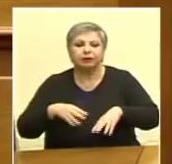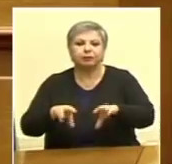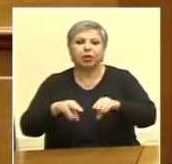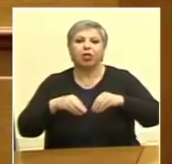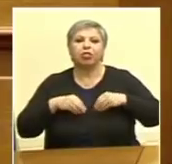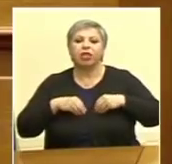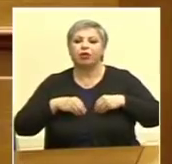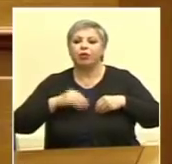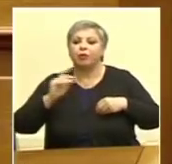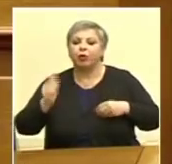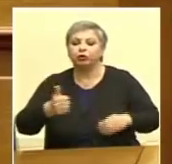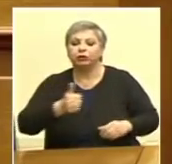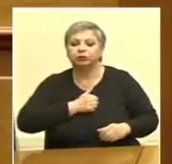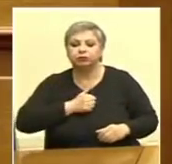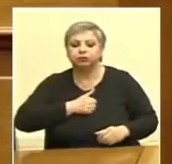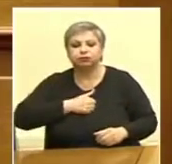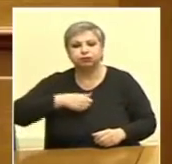αφαιρεσία.